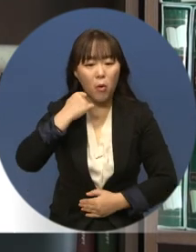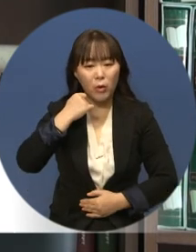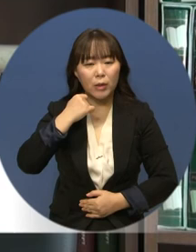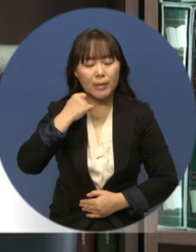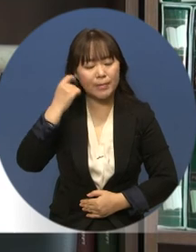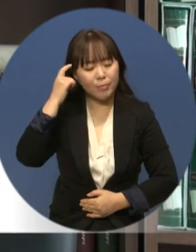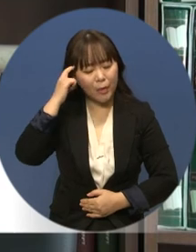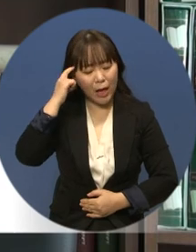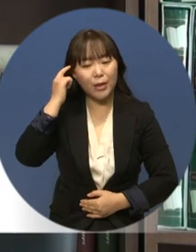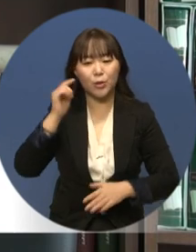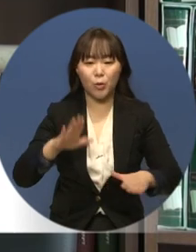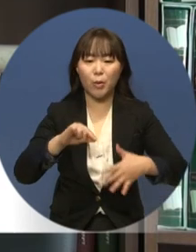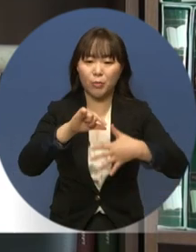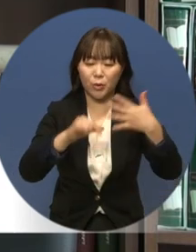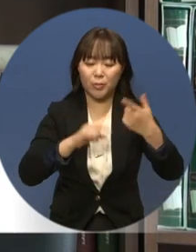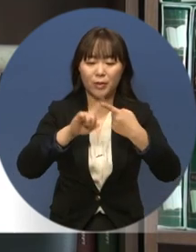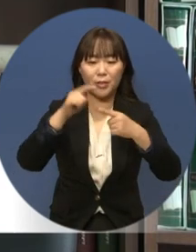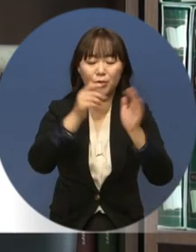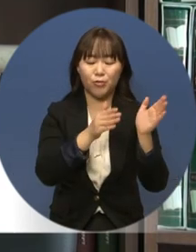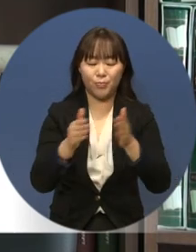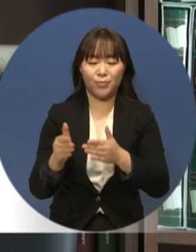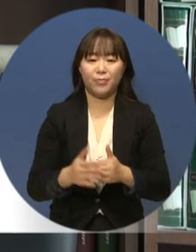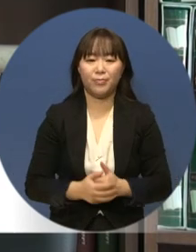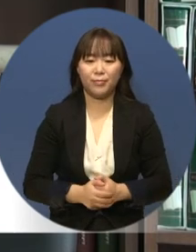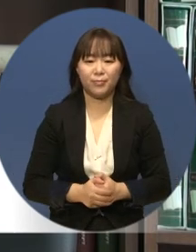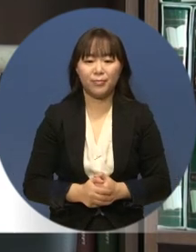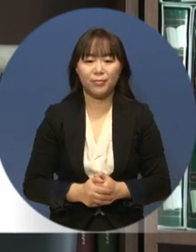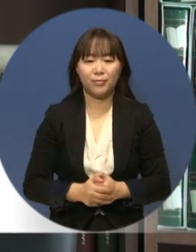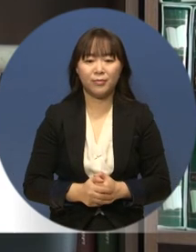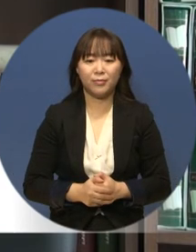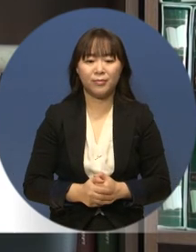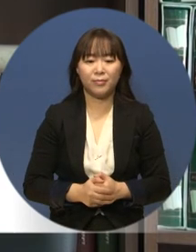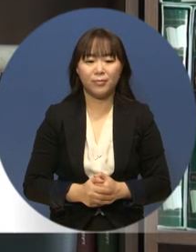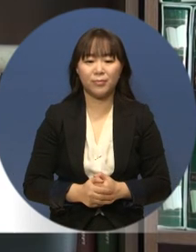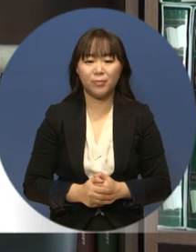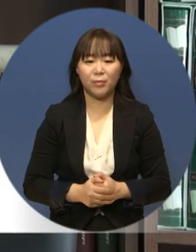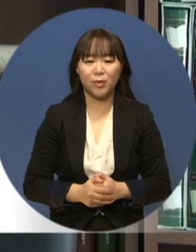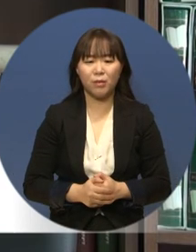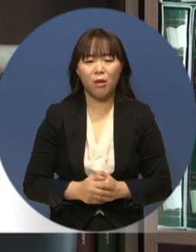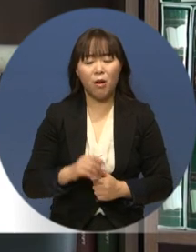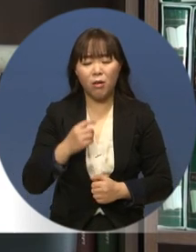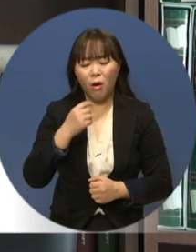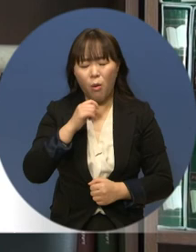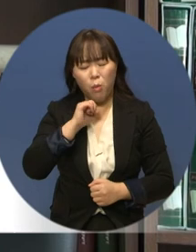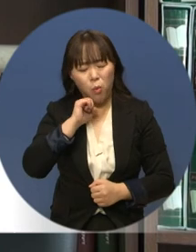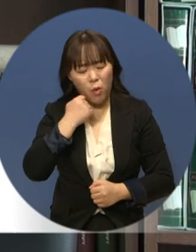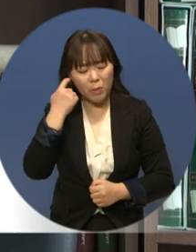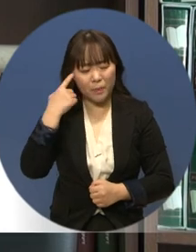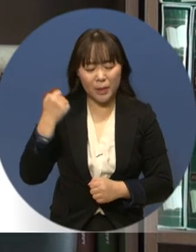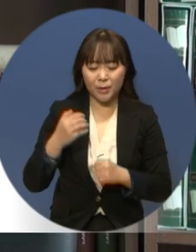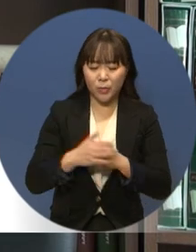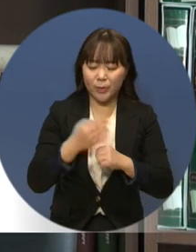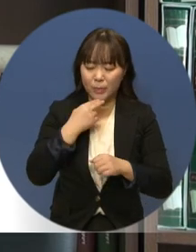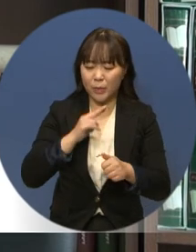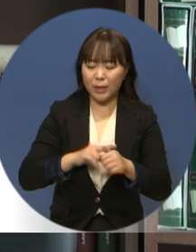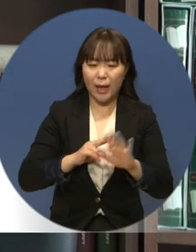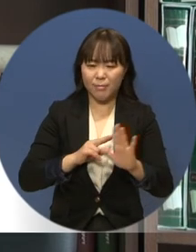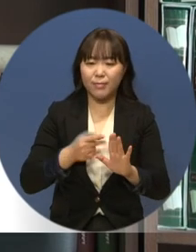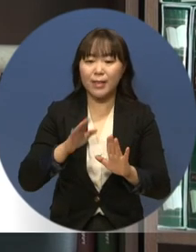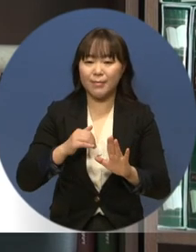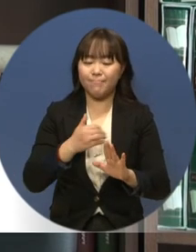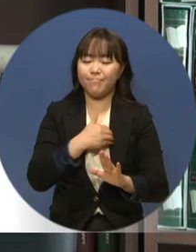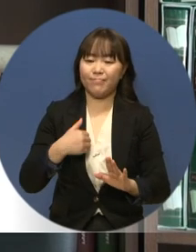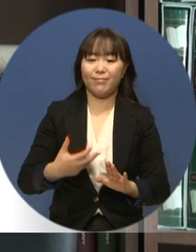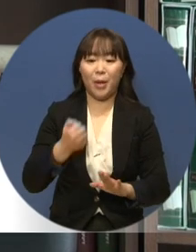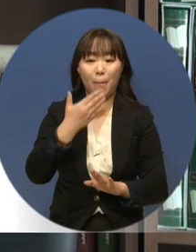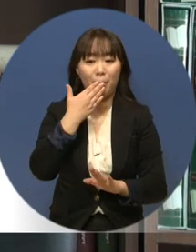어렵다는 점을 고려해 프로그램을 기획했습니다. 어렵게만 생각해 도전하지 않았던 요리에 자신감을